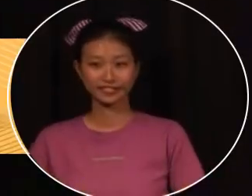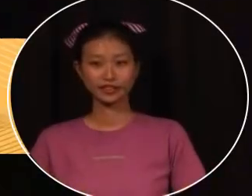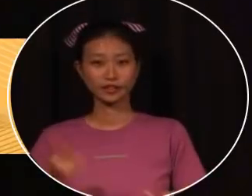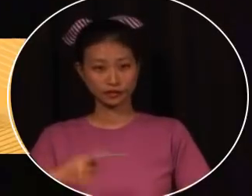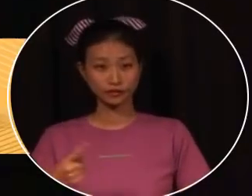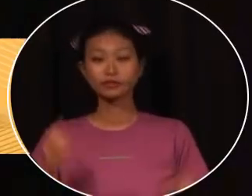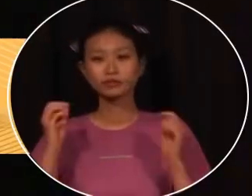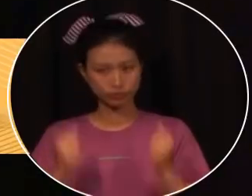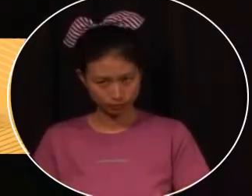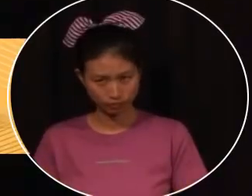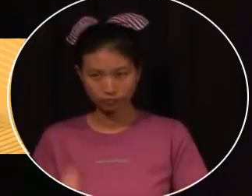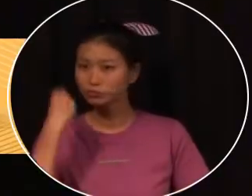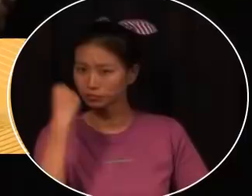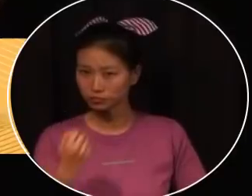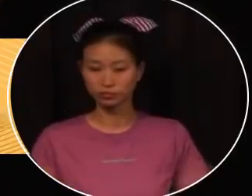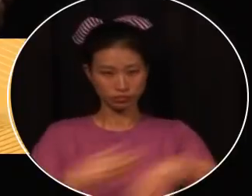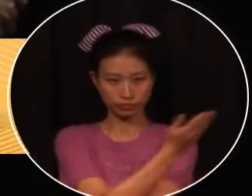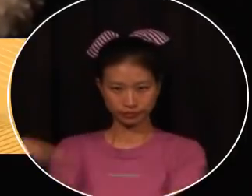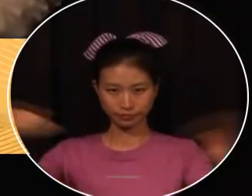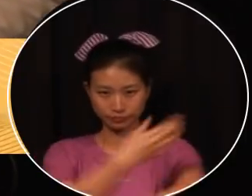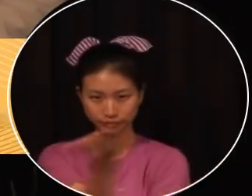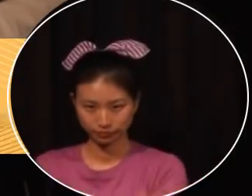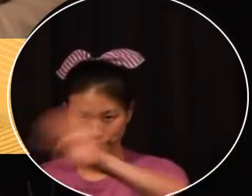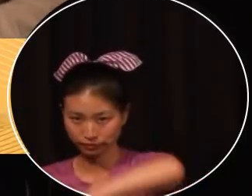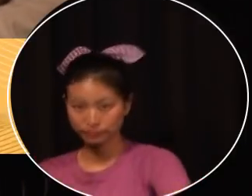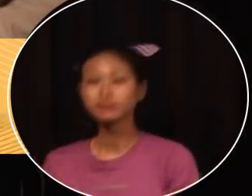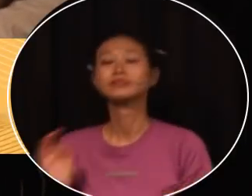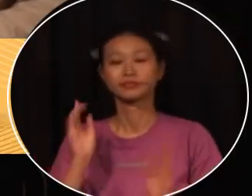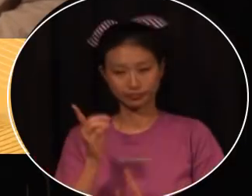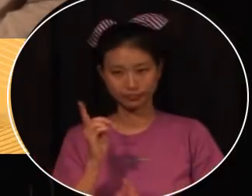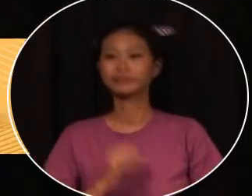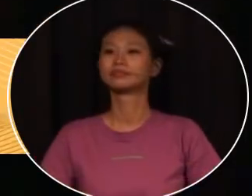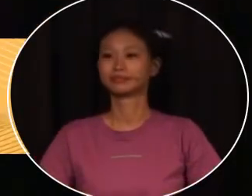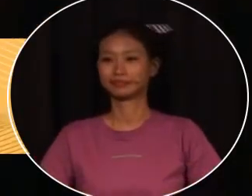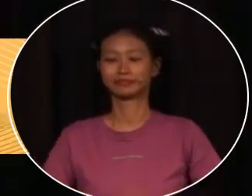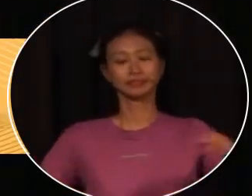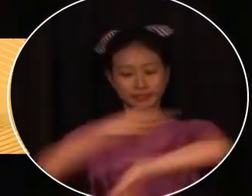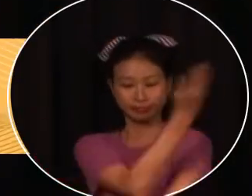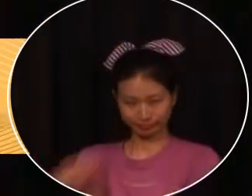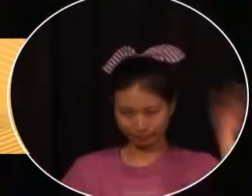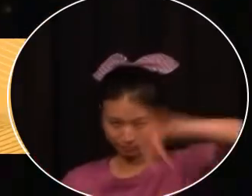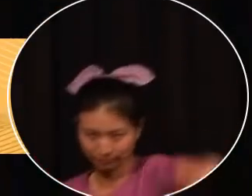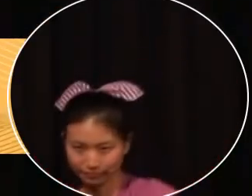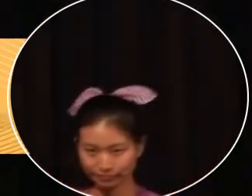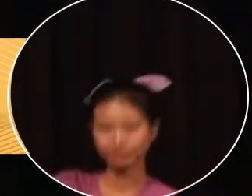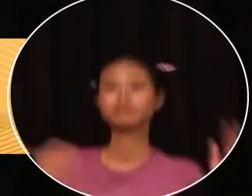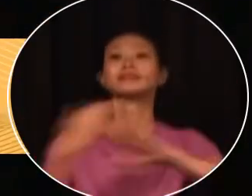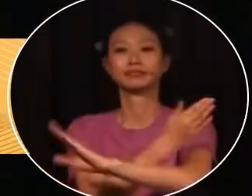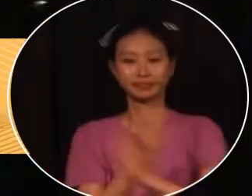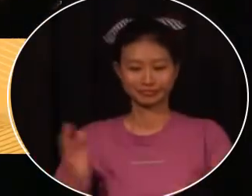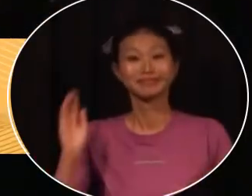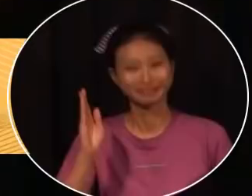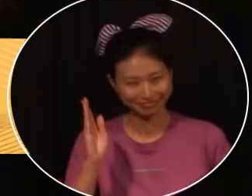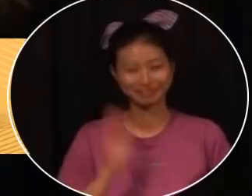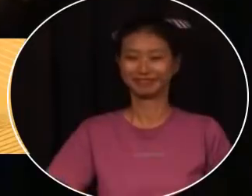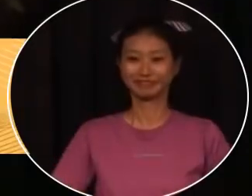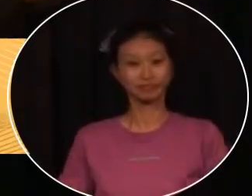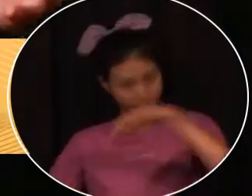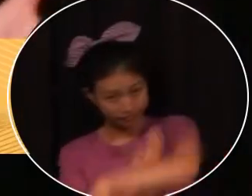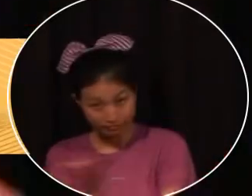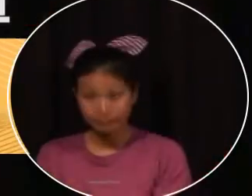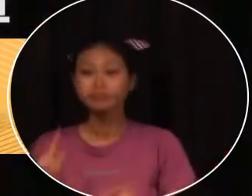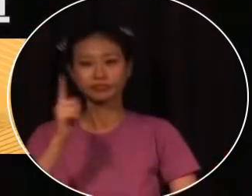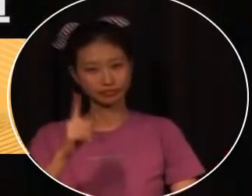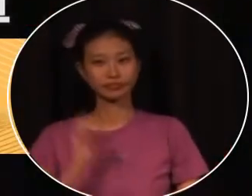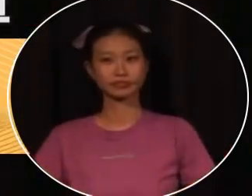政见。那第三个政见很简单，我们台湾要发展，一直担心对岸的一些威胁啊、武力什么的，没有关系，我今天上